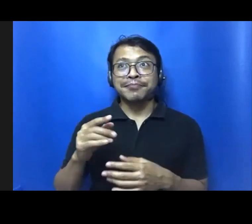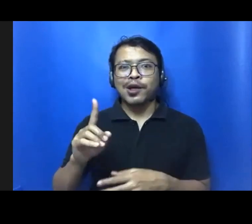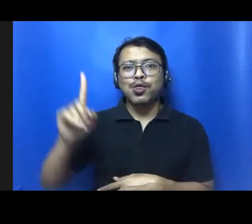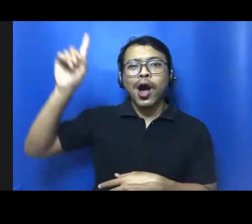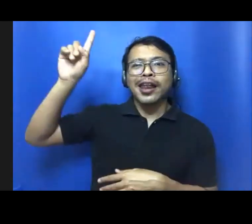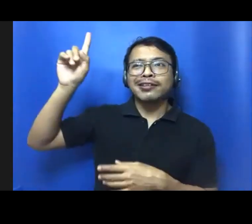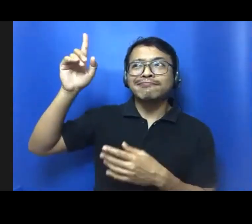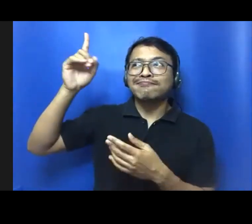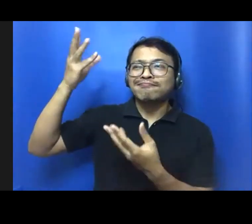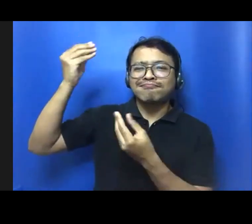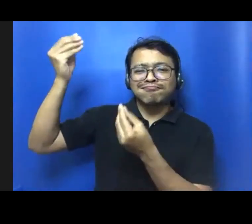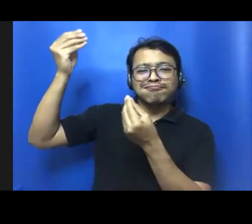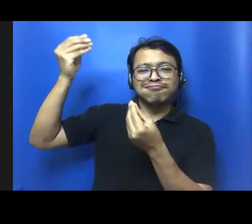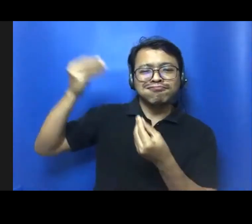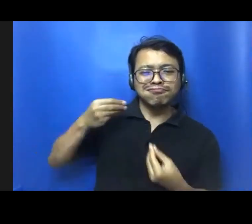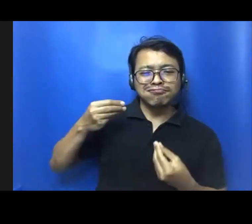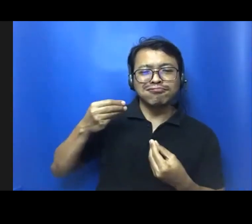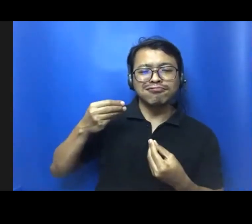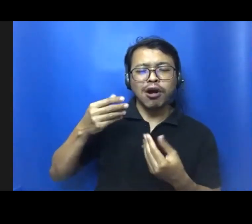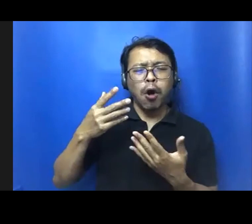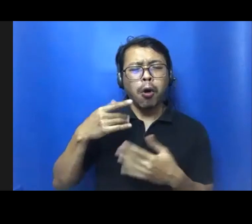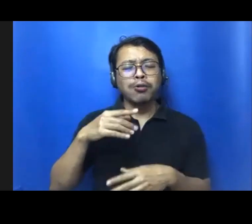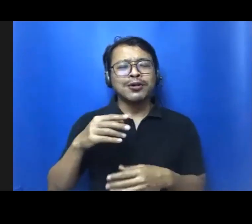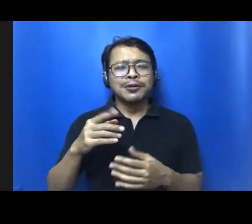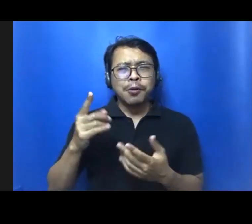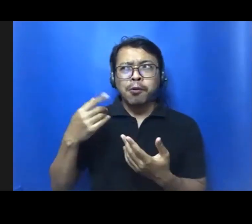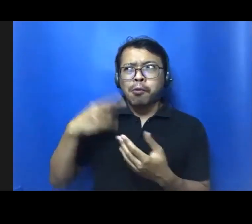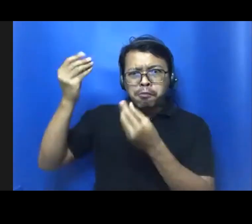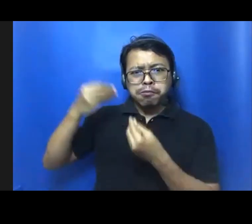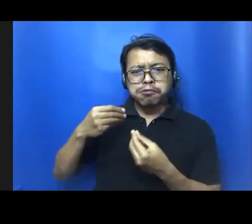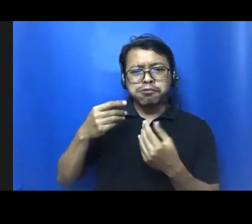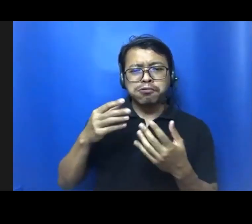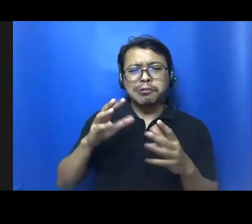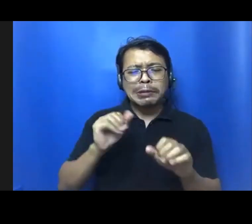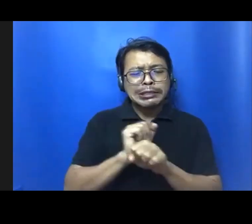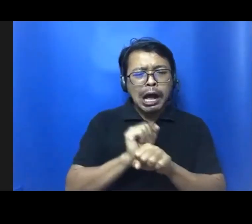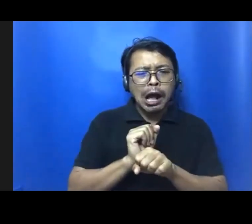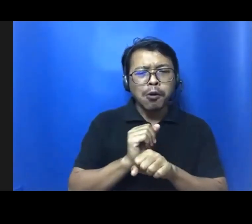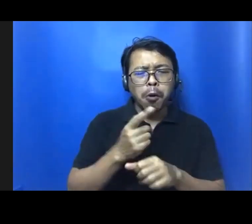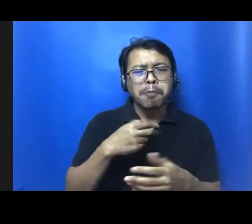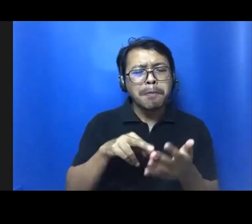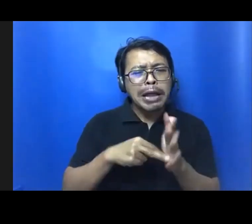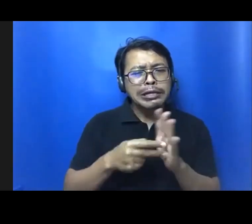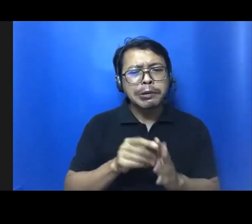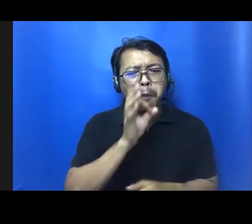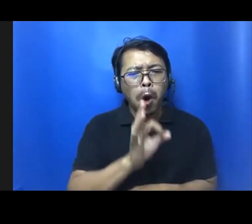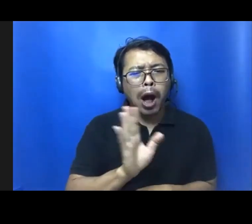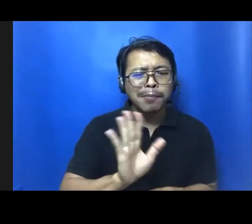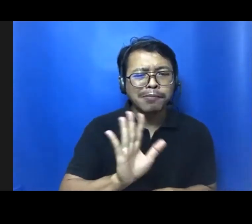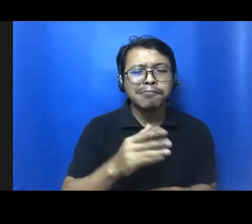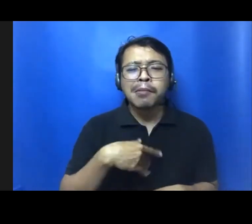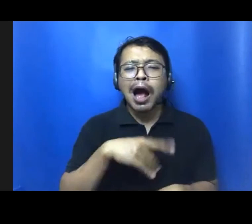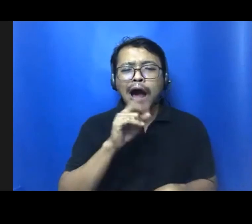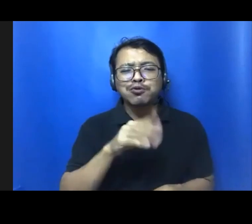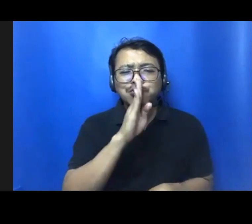hanya pimpinan saya yang mengawasi, tapi Allah Maha Tahu. Ini yang harus kita perhatikan. Dan ini luar biasa. Ke